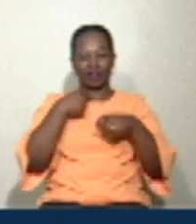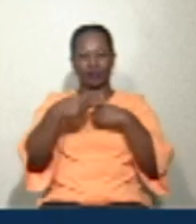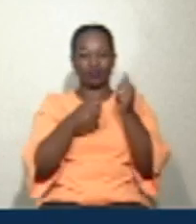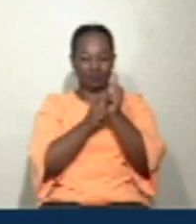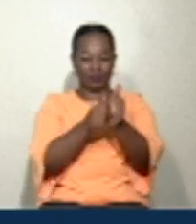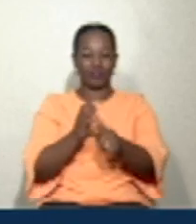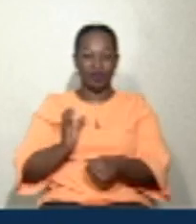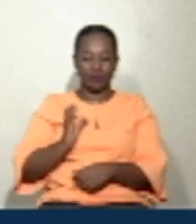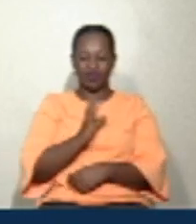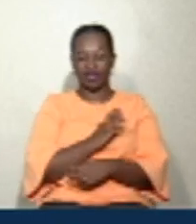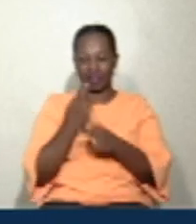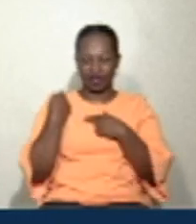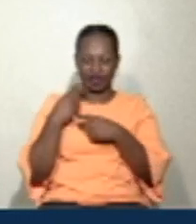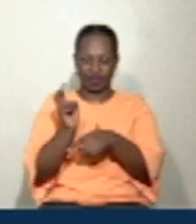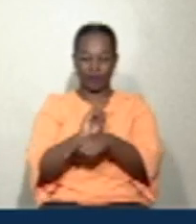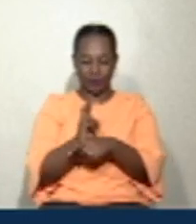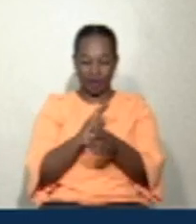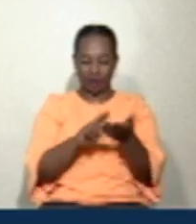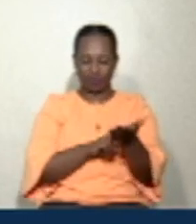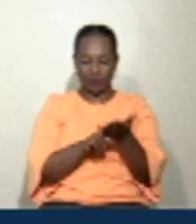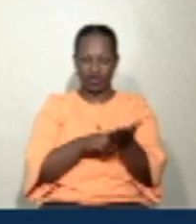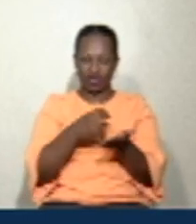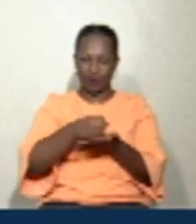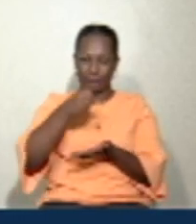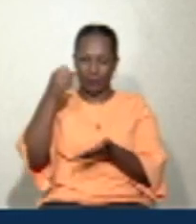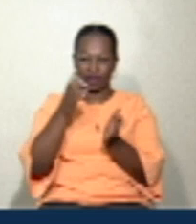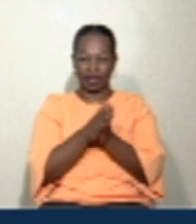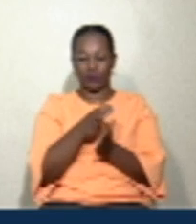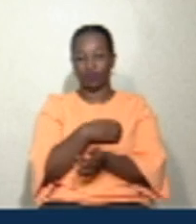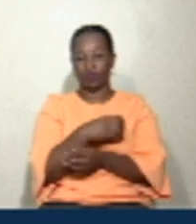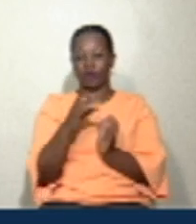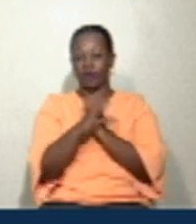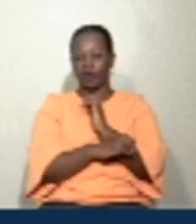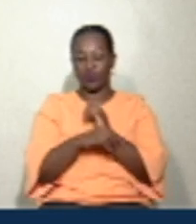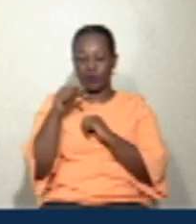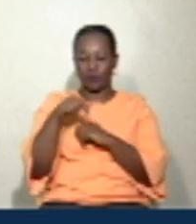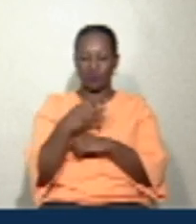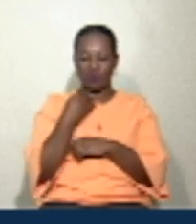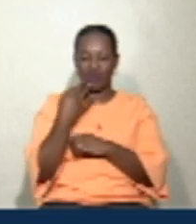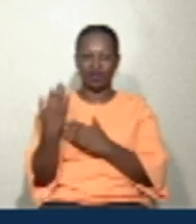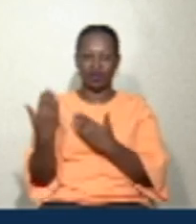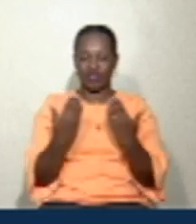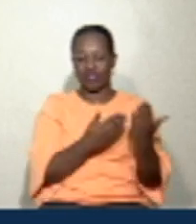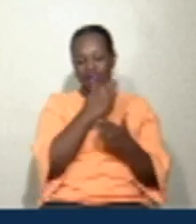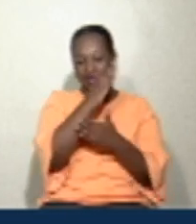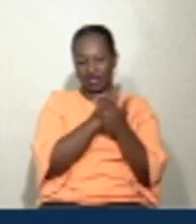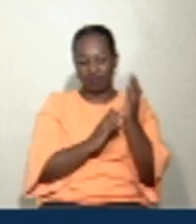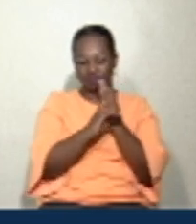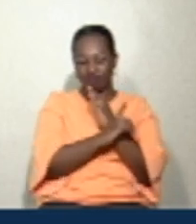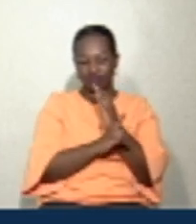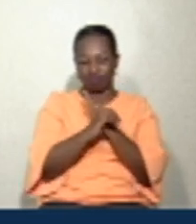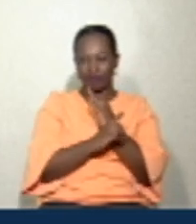komisiyo ishinzwe gukurikirana imikoreshereze y'imari n'umutungo by'igihugu kuri ya gatatu yakiriye tumwe mu turere